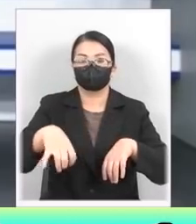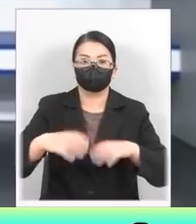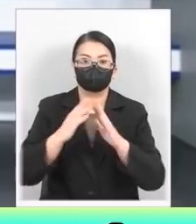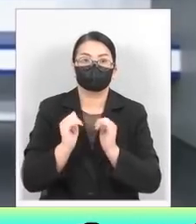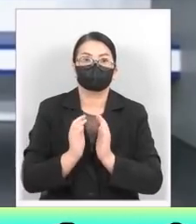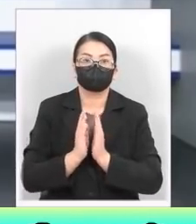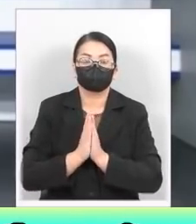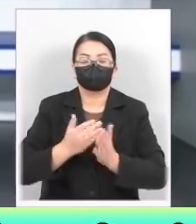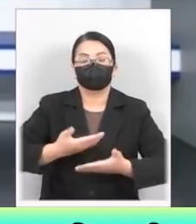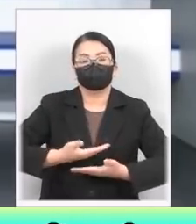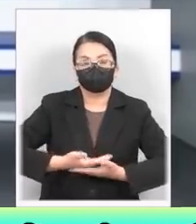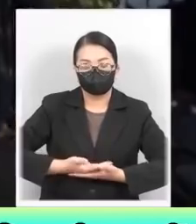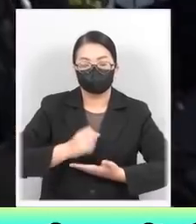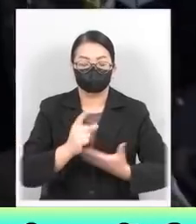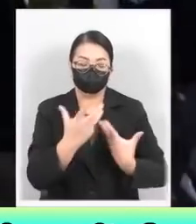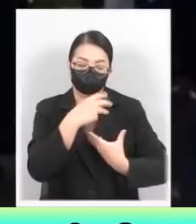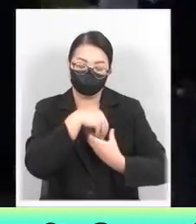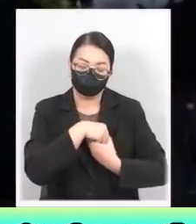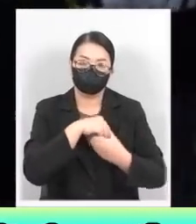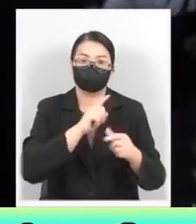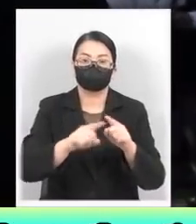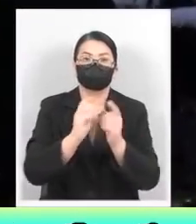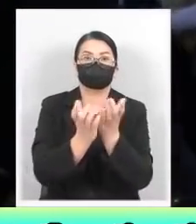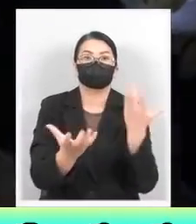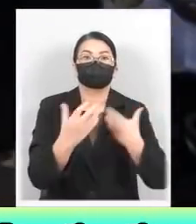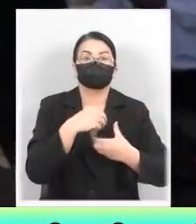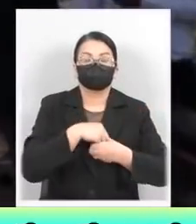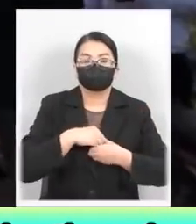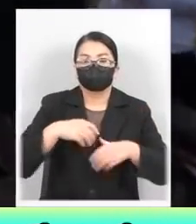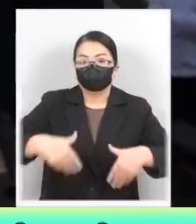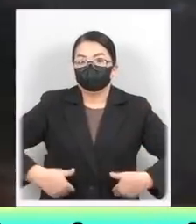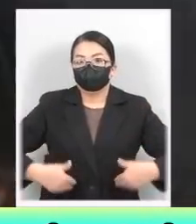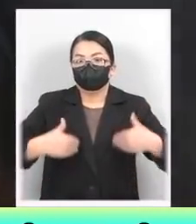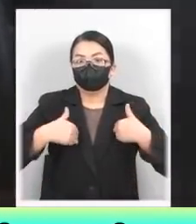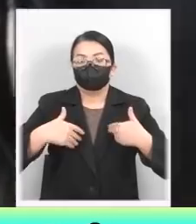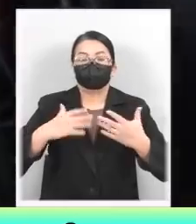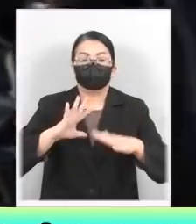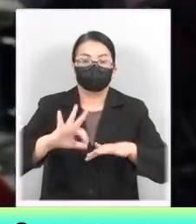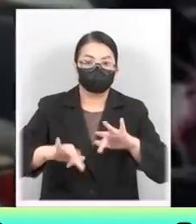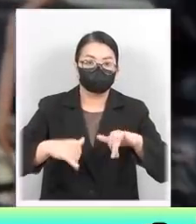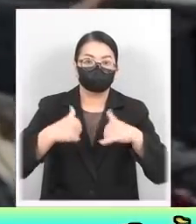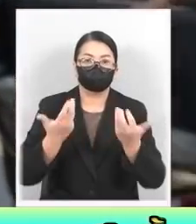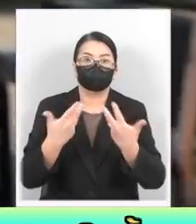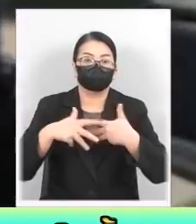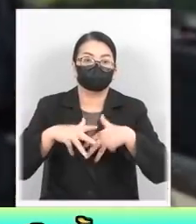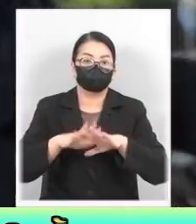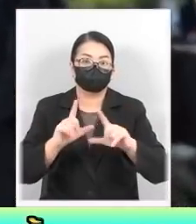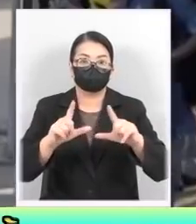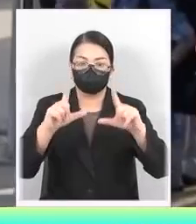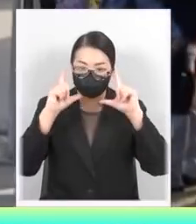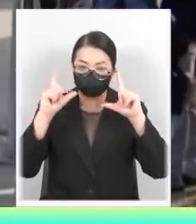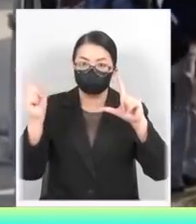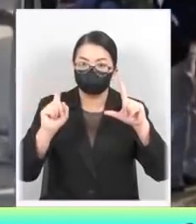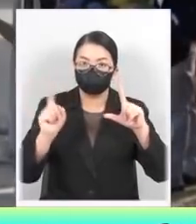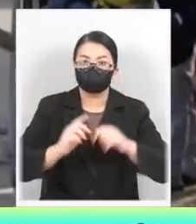ทศฟังธรรมครบ13กันจะอยู่กันอย่างร่มเย็นเป็นสุขปีนี้เขารื้อฟื้นสัญลักษณ์เด่นของหมู่บ้านนี้นะครับ